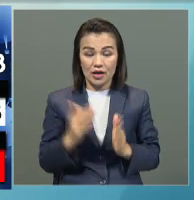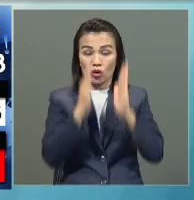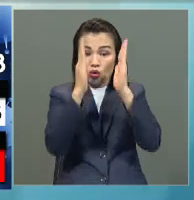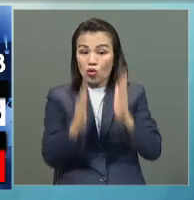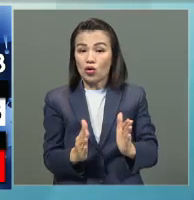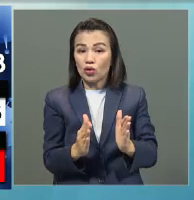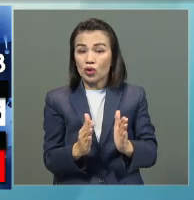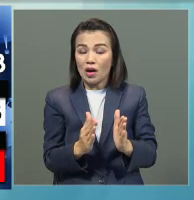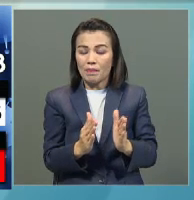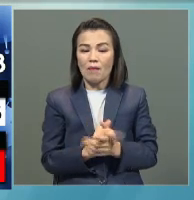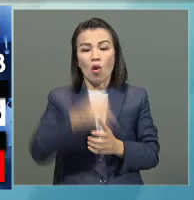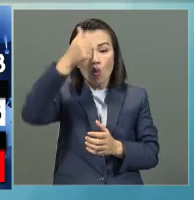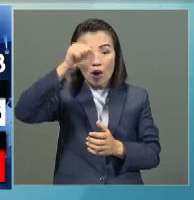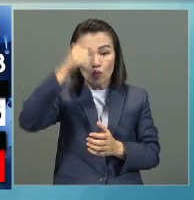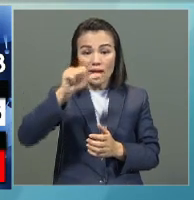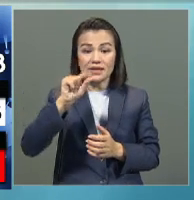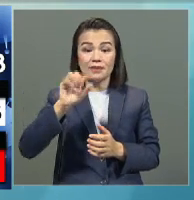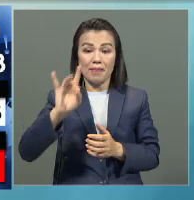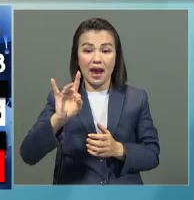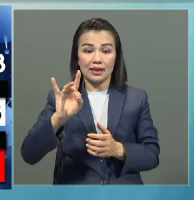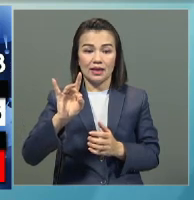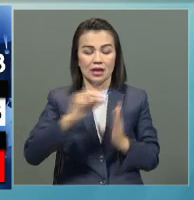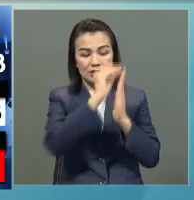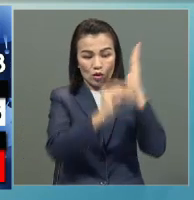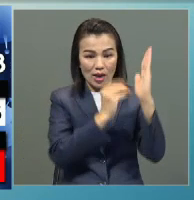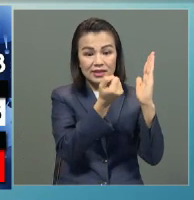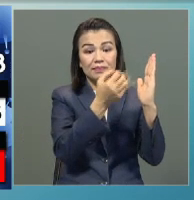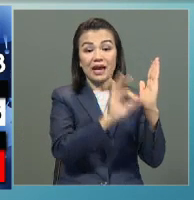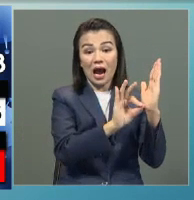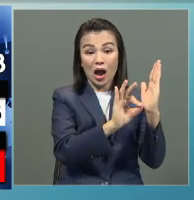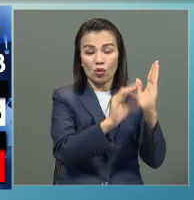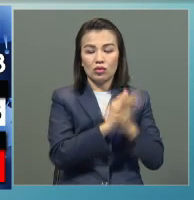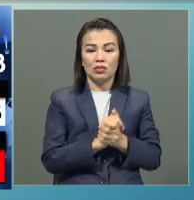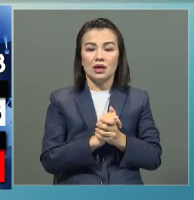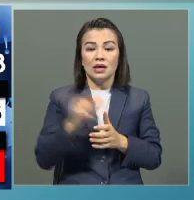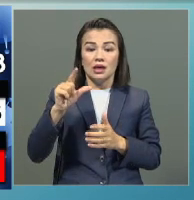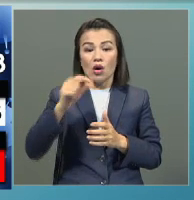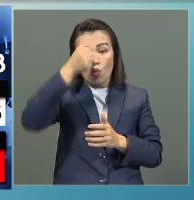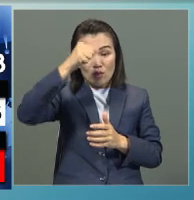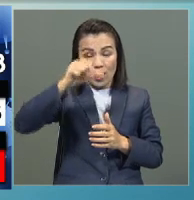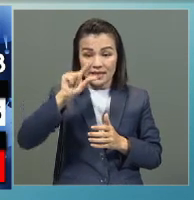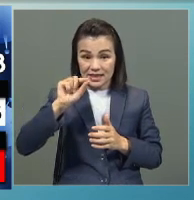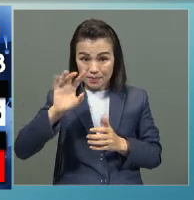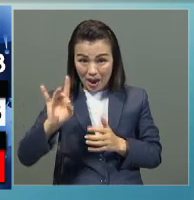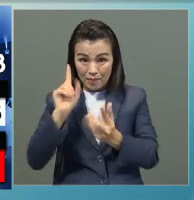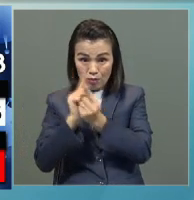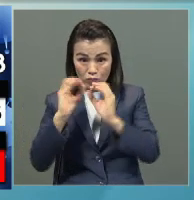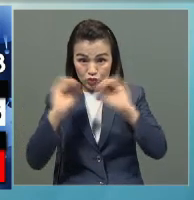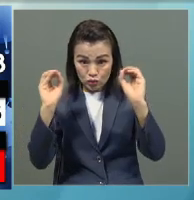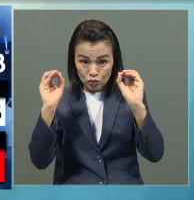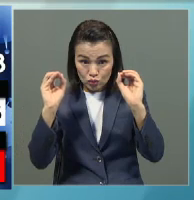จังหวัดสีแดงๆนั้นนะครับนอกนั้นก็ดีหมดเลยนะครับก็ทำให้ตอนนี้มีจังหวัดที่มีรายงานผู้ป่วยใน28วันที่ผ่านมาคือ 19จังหวัดแล้วก็ไม่มีรายงานผู้ป่วยใน 28วันที่ผ่านมา